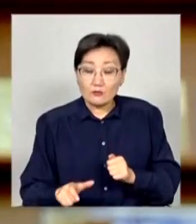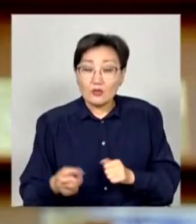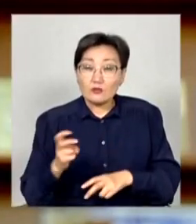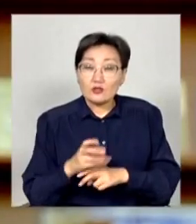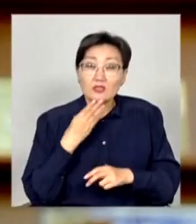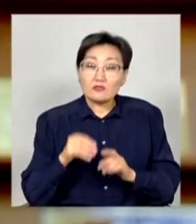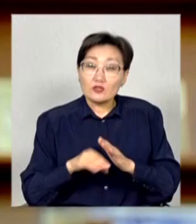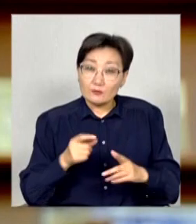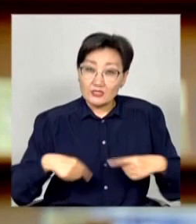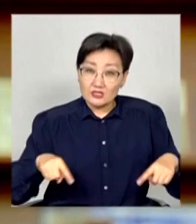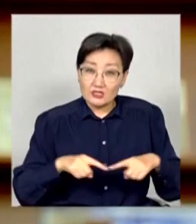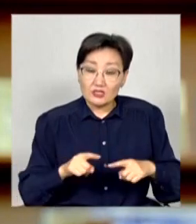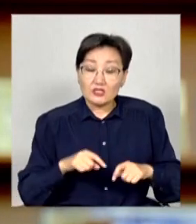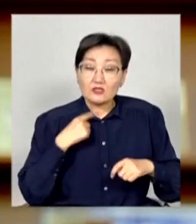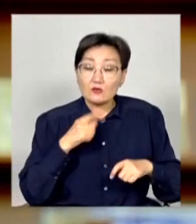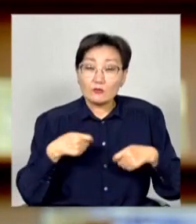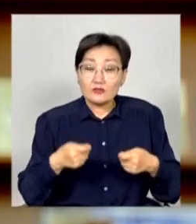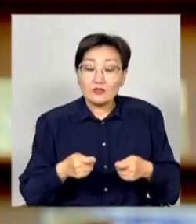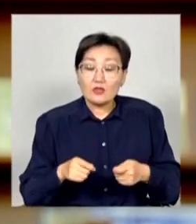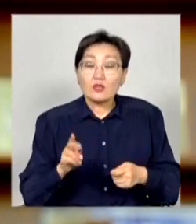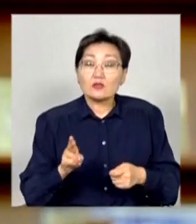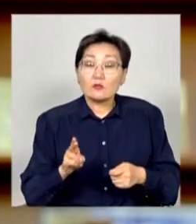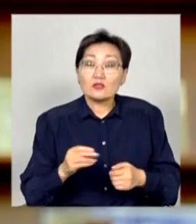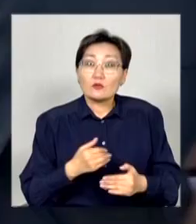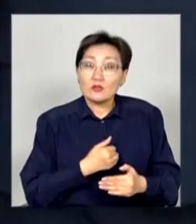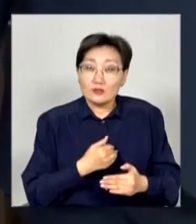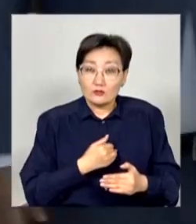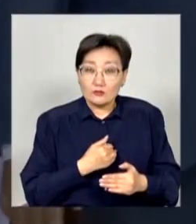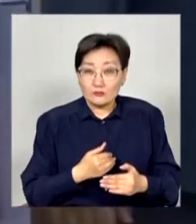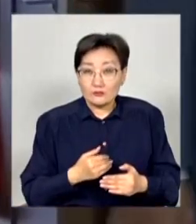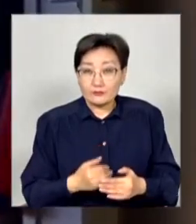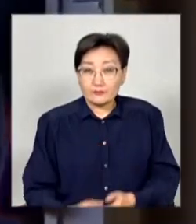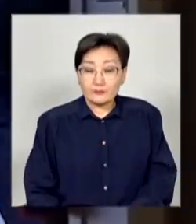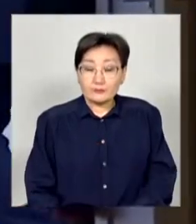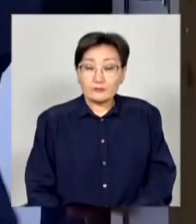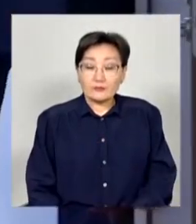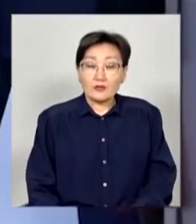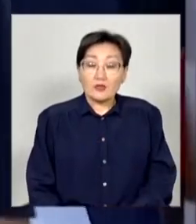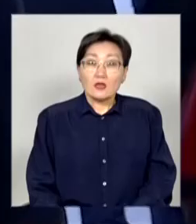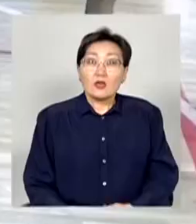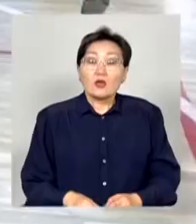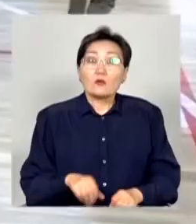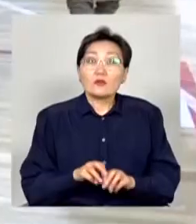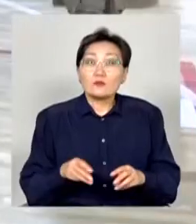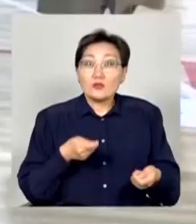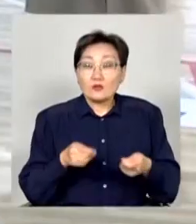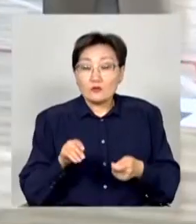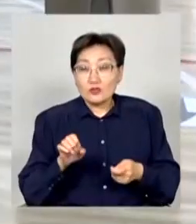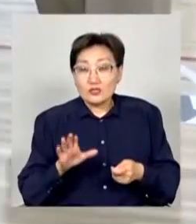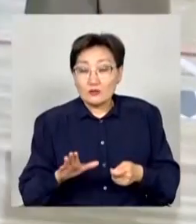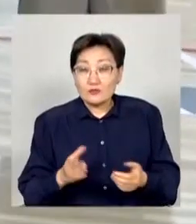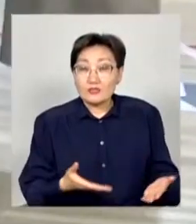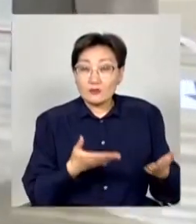участок и отдал свой голос за того кандидата, за которого он считает нужным. А спикер Мажилиса Ерлан Кошанов